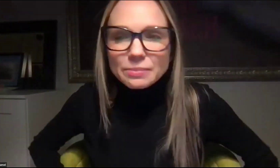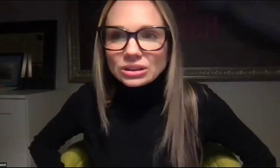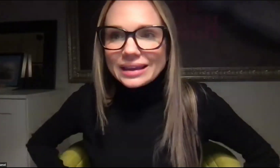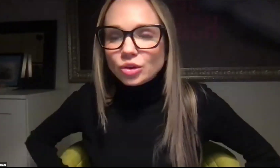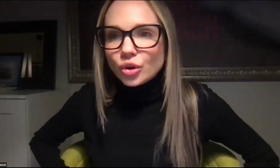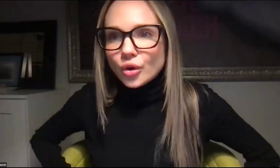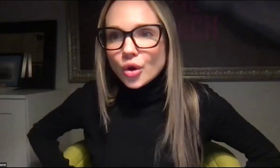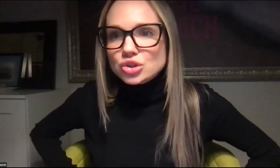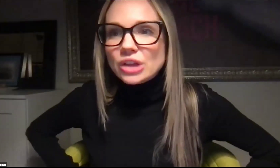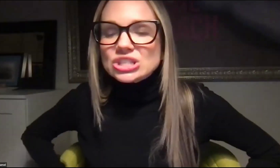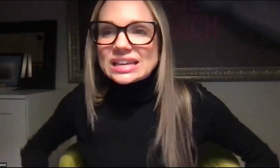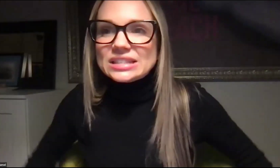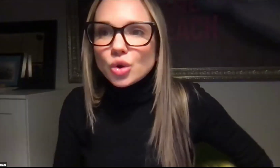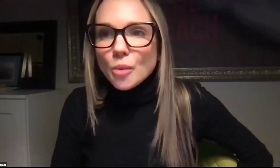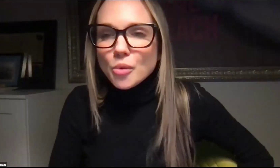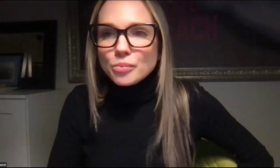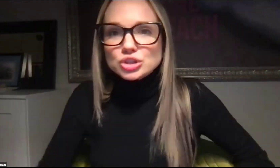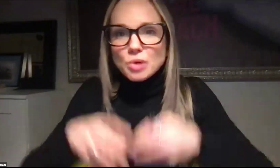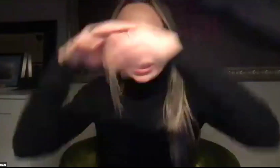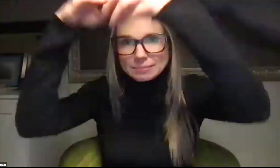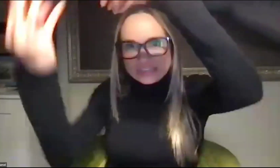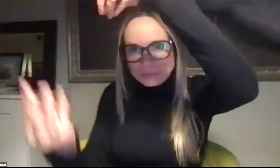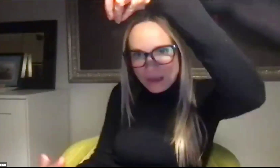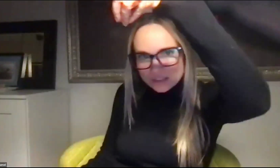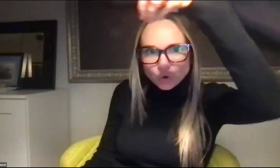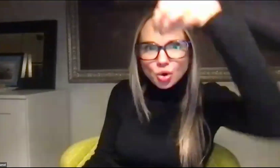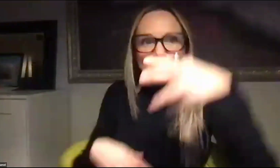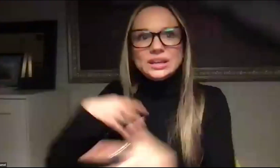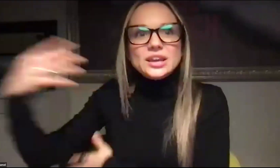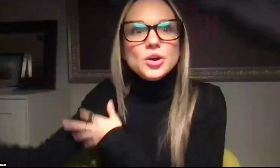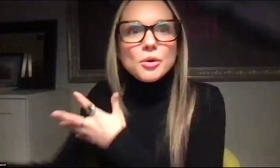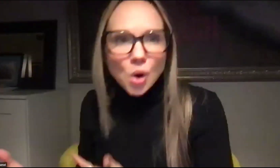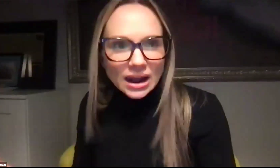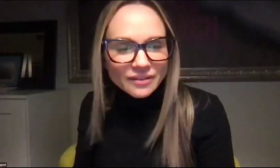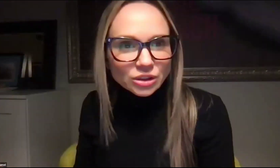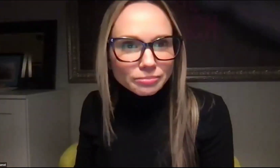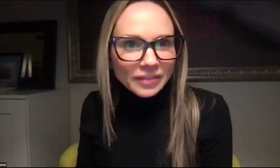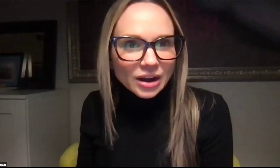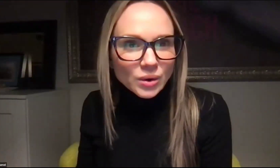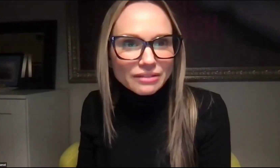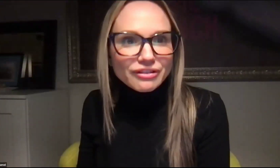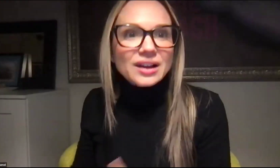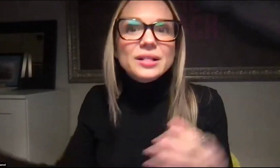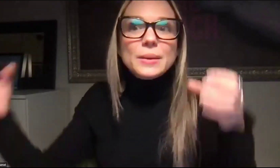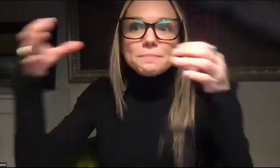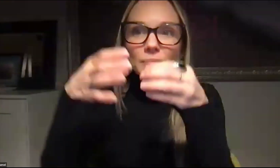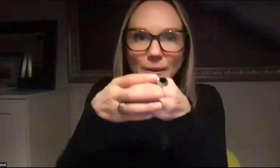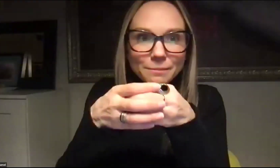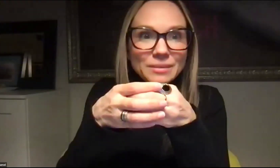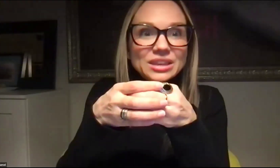la taille. Tu sais, peut-être une genre de ceinture un peu plus bohème, tu sais, qui pend sur le côté pour aller avec notre pantalon